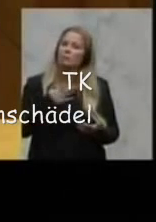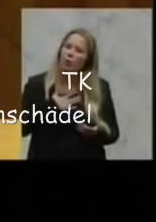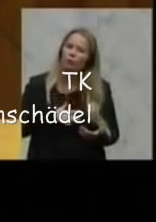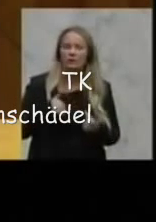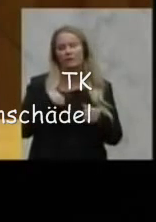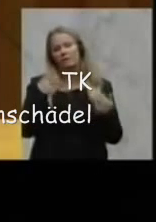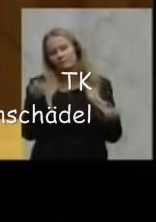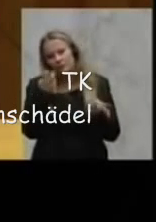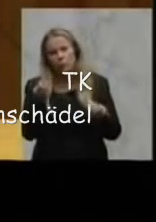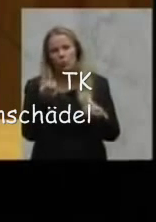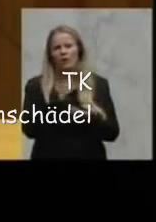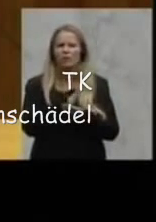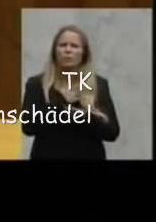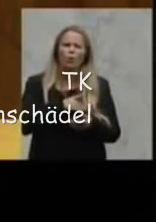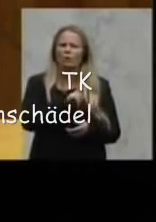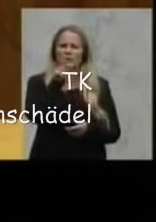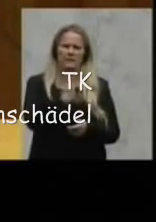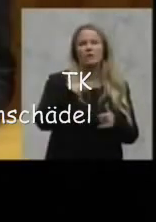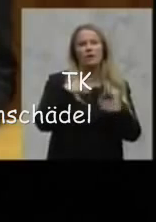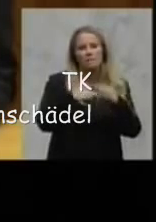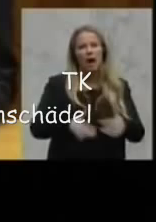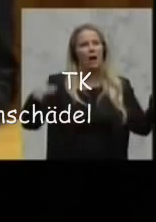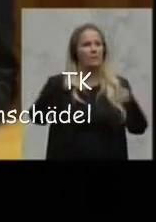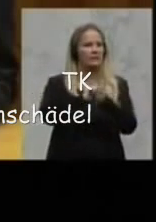ich sag's gleich, ja, ich war's